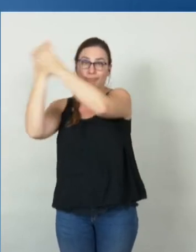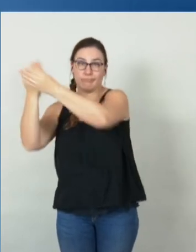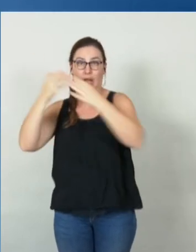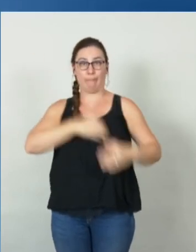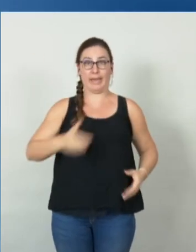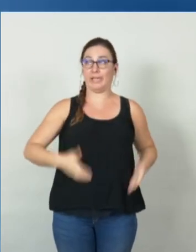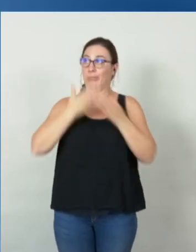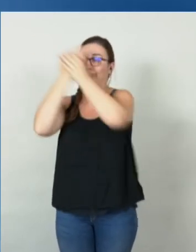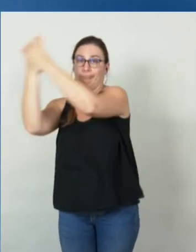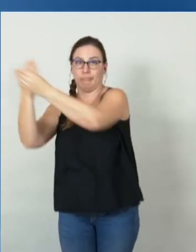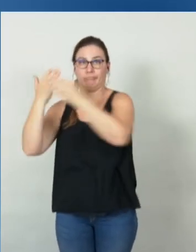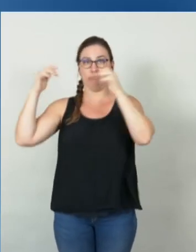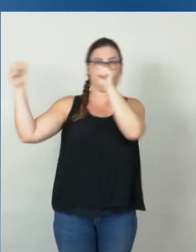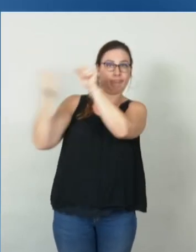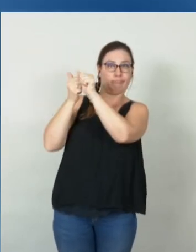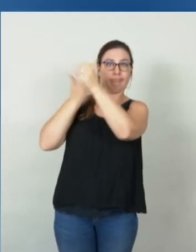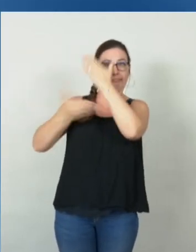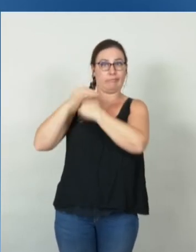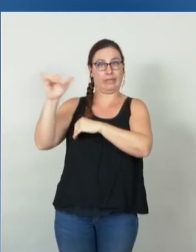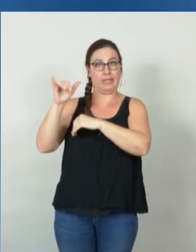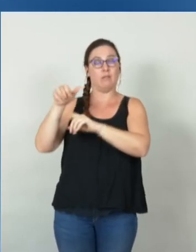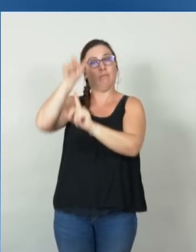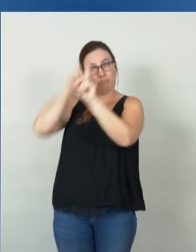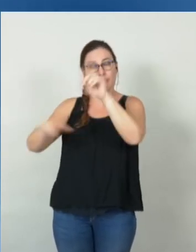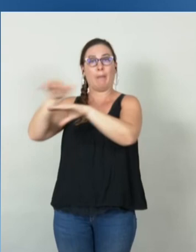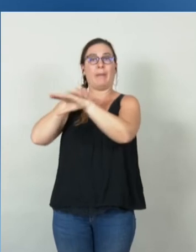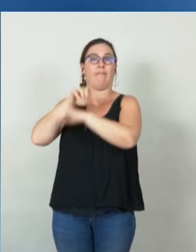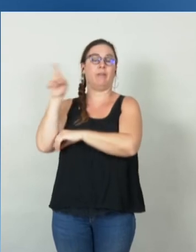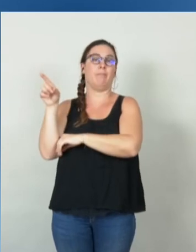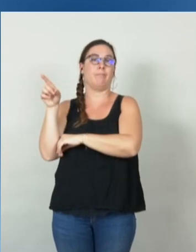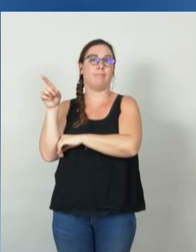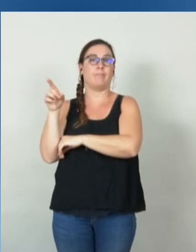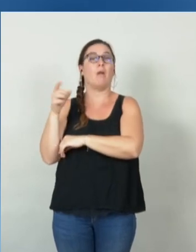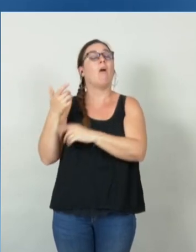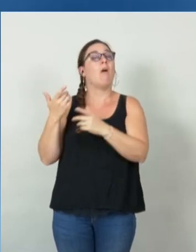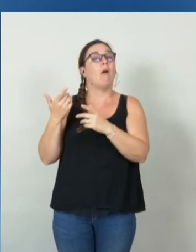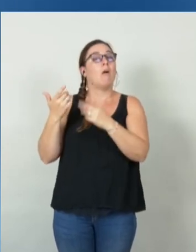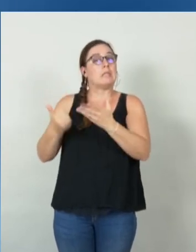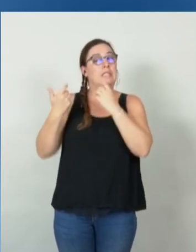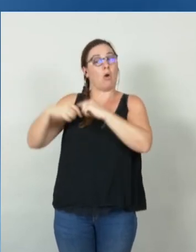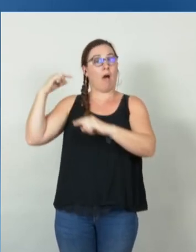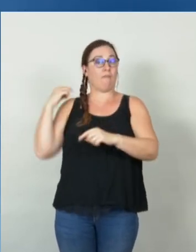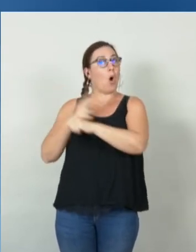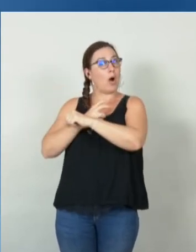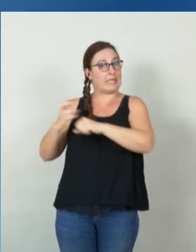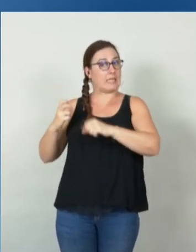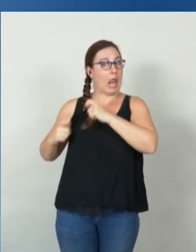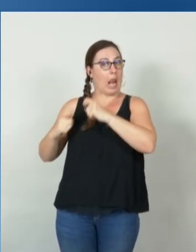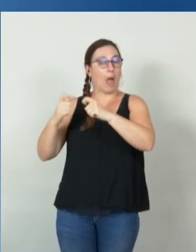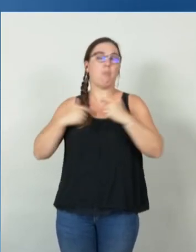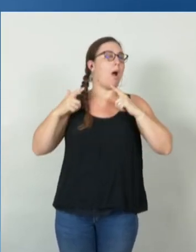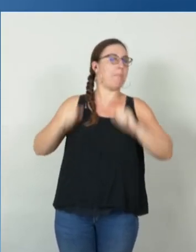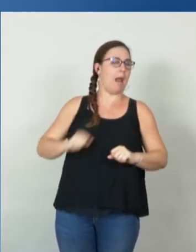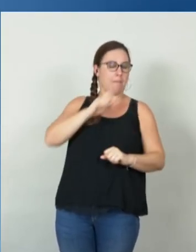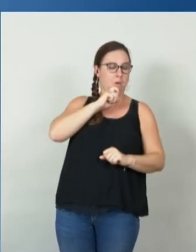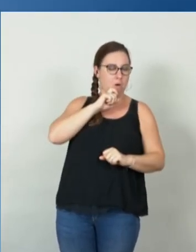été donnée sous tutelle au préfet il y a eu un risque dans le mandat précédent je n'étais pas là qui a ce risque aujourd'hui la question qu'on peut se